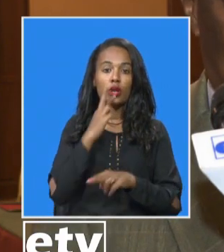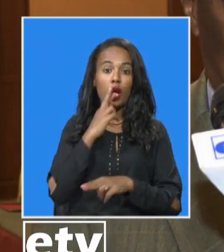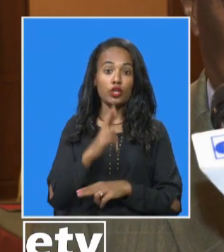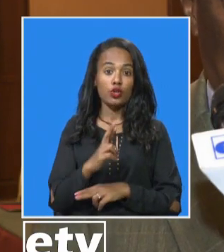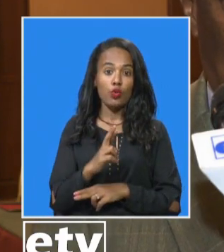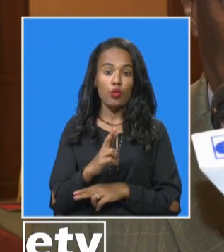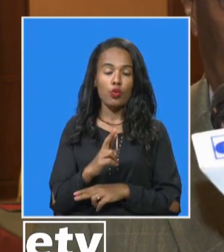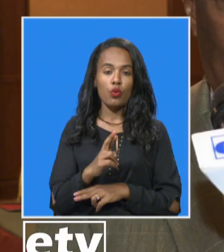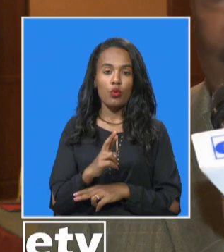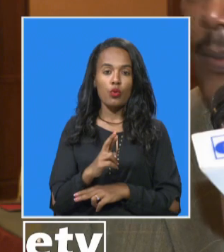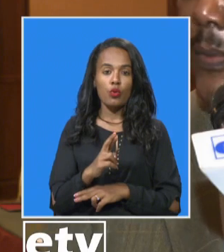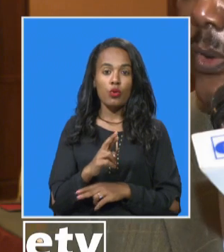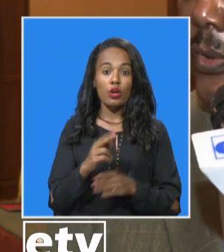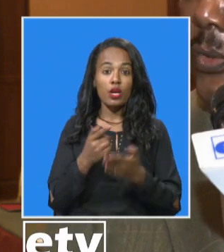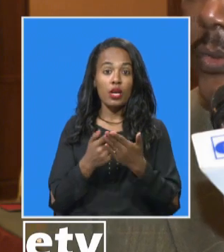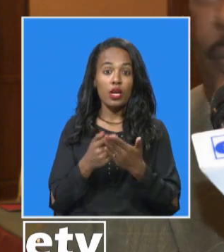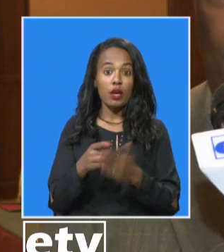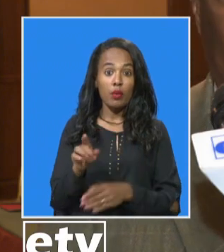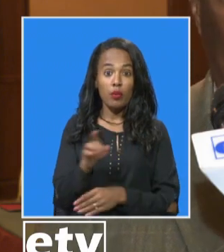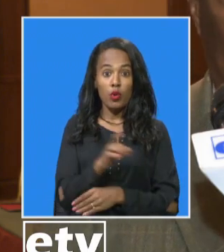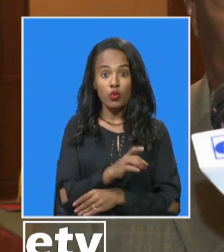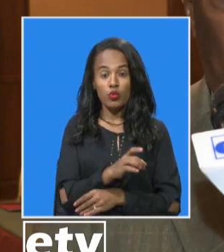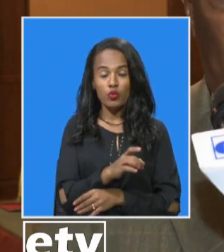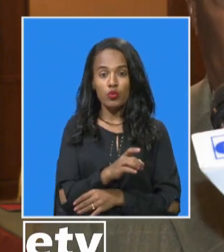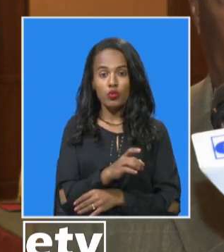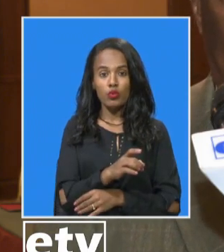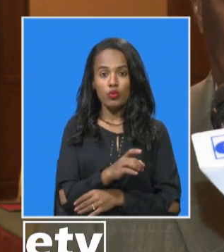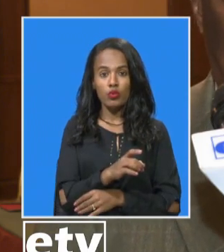ናቸው ማለት ነው እና ይሄ በመሆኑ